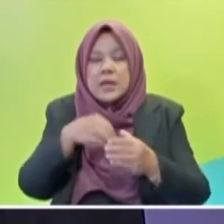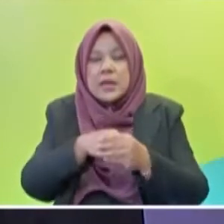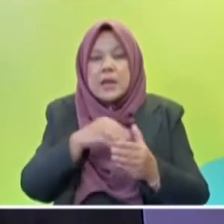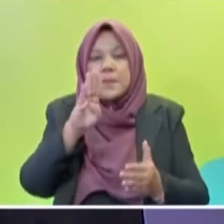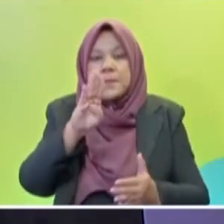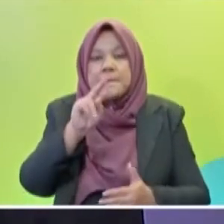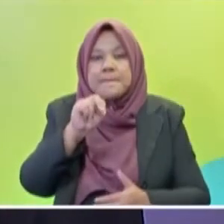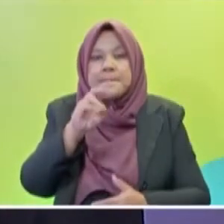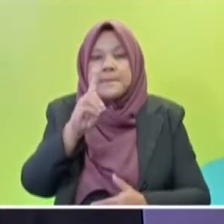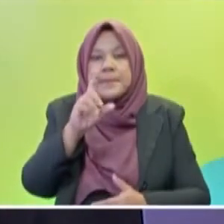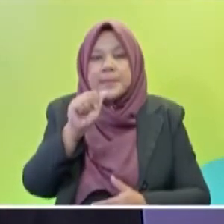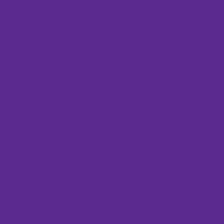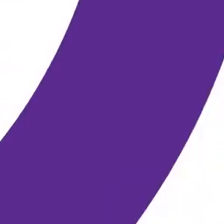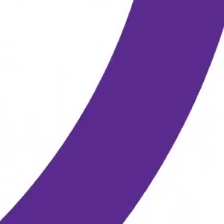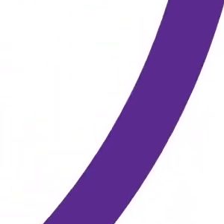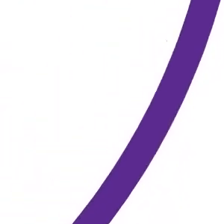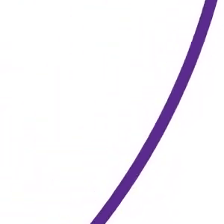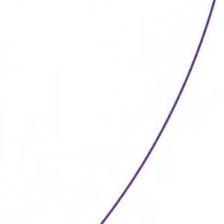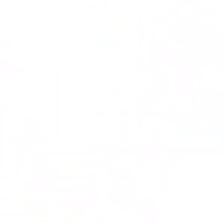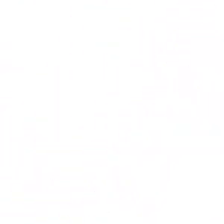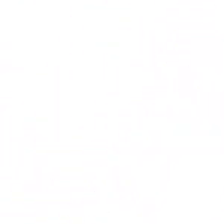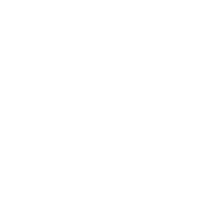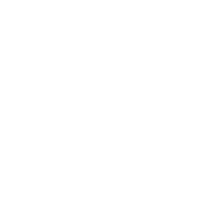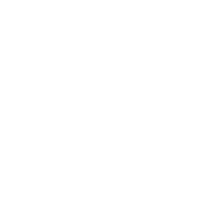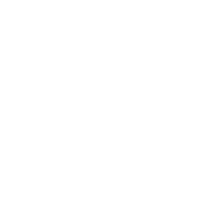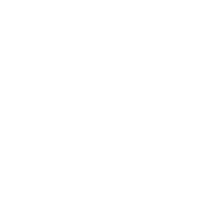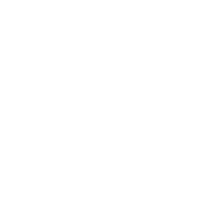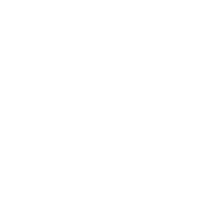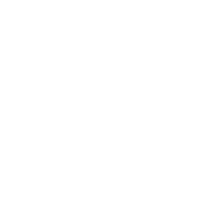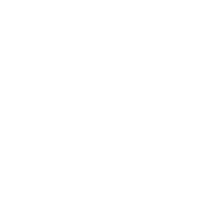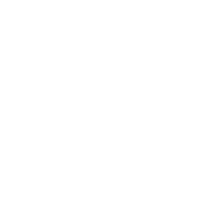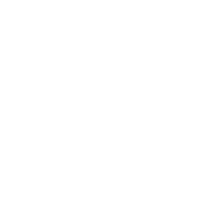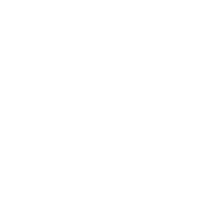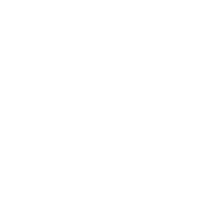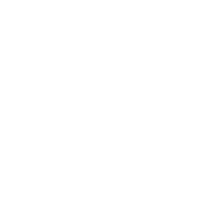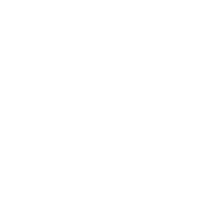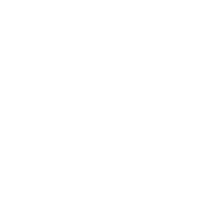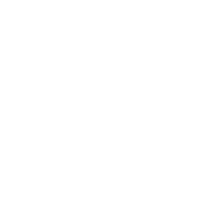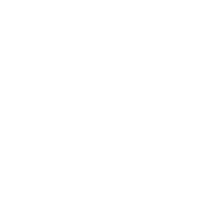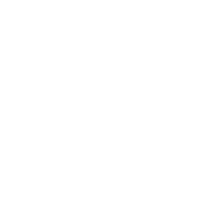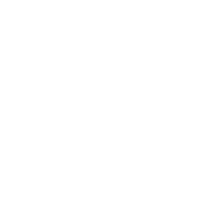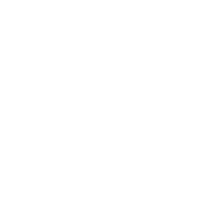dapat menggerakkan bopeng TV GPM